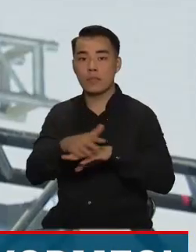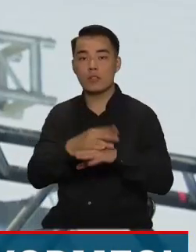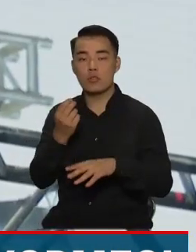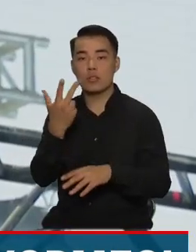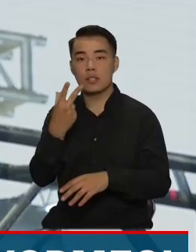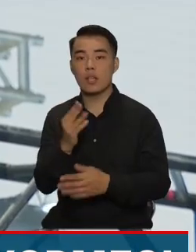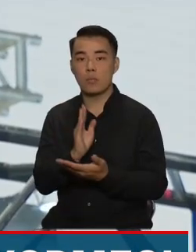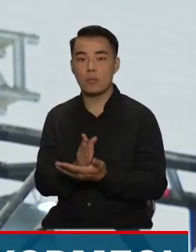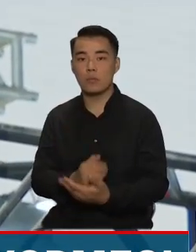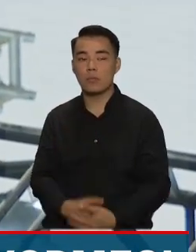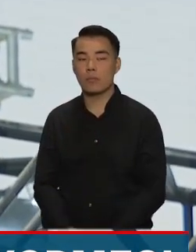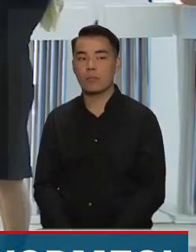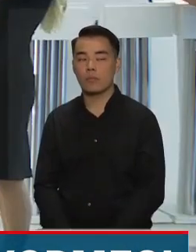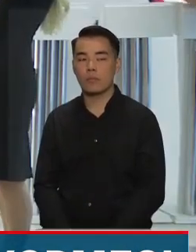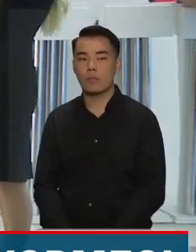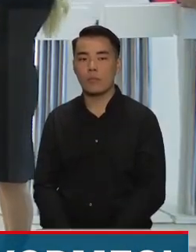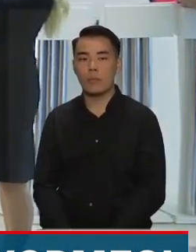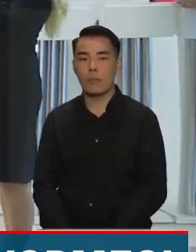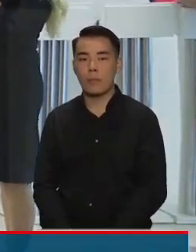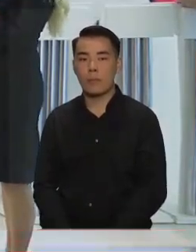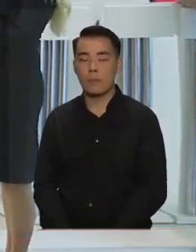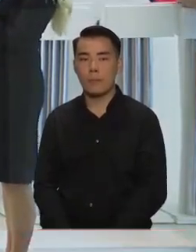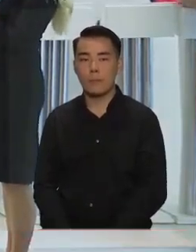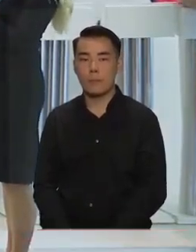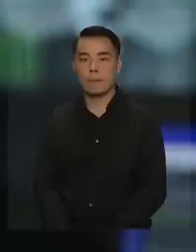жалғасады. Қаламқасын Санбай, Наурыз Базаров, Жібек жолы.